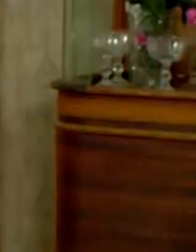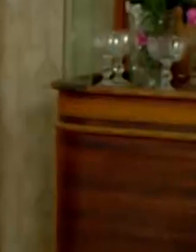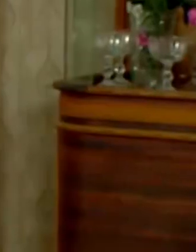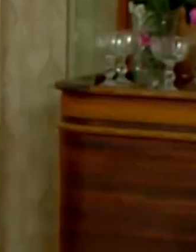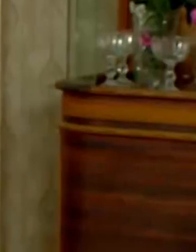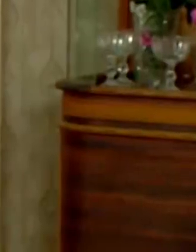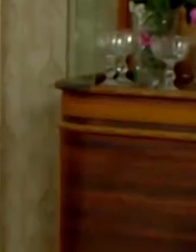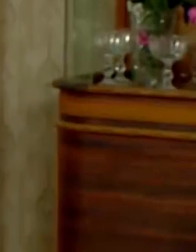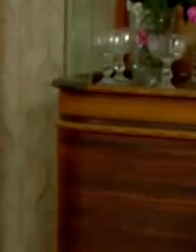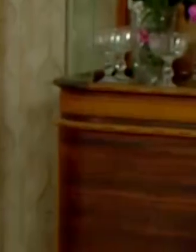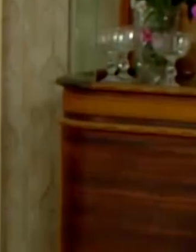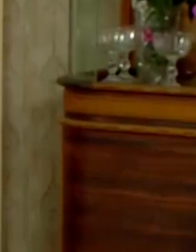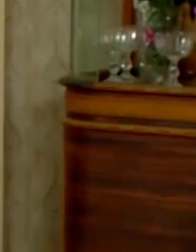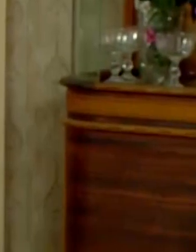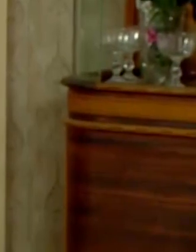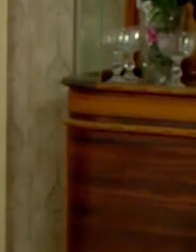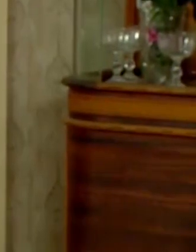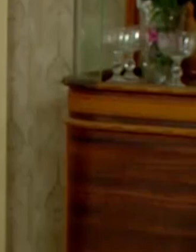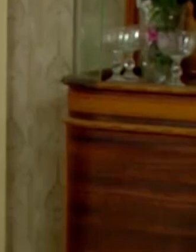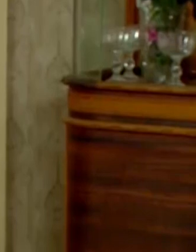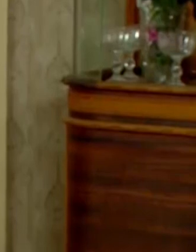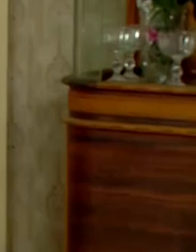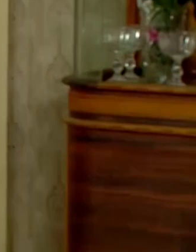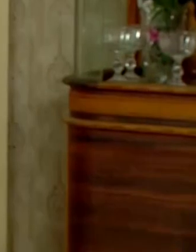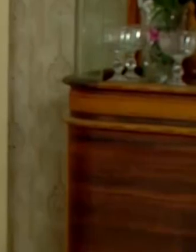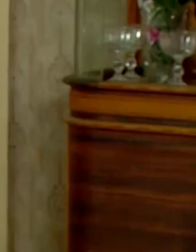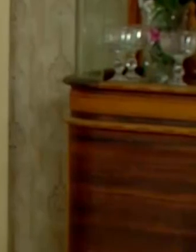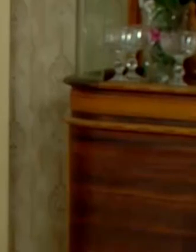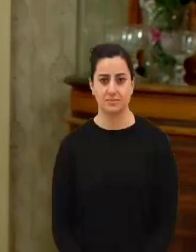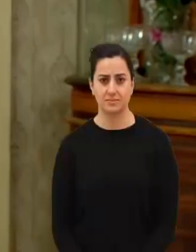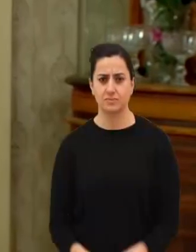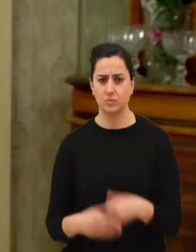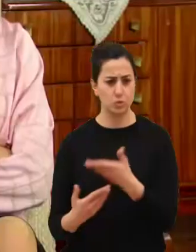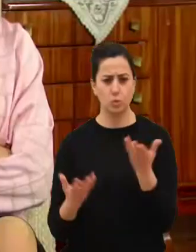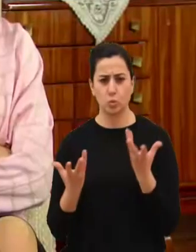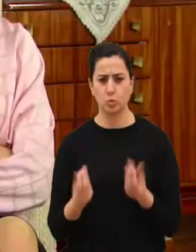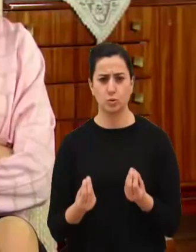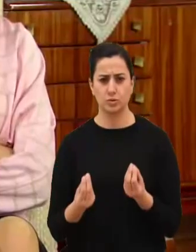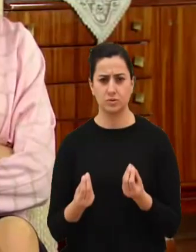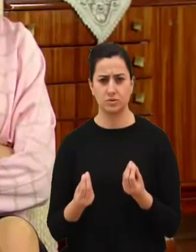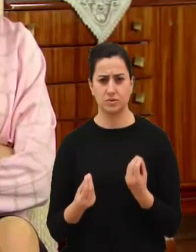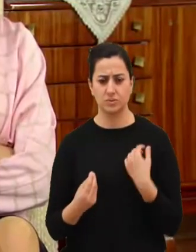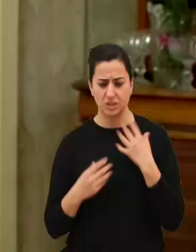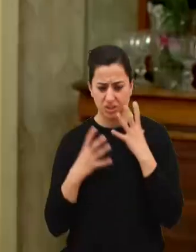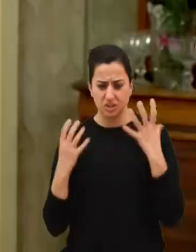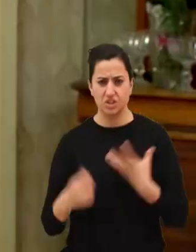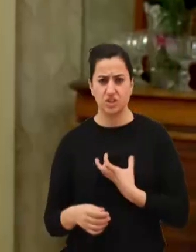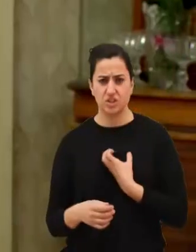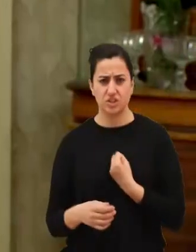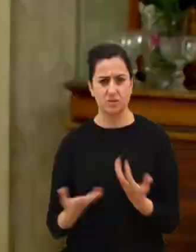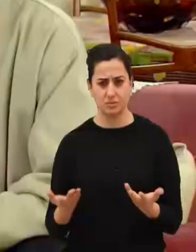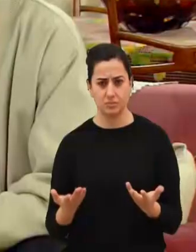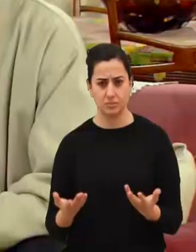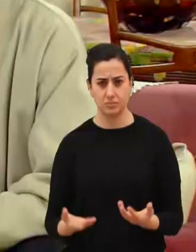ablukaya almış. Merakla derin derin bakıyor. Ne oluyorsunuz buraya? İçim şişti. O sandı